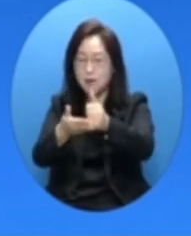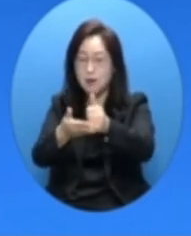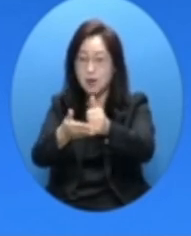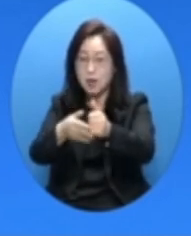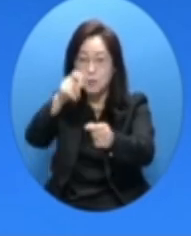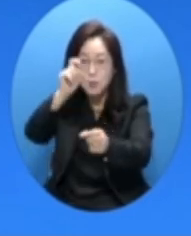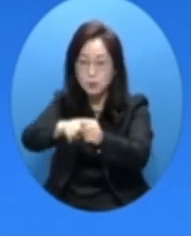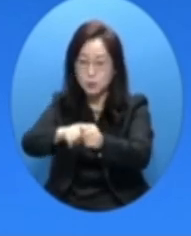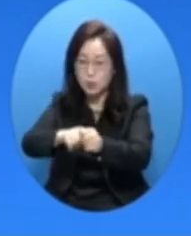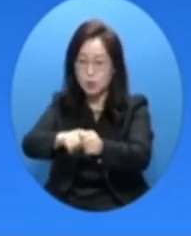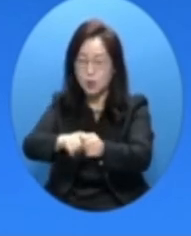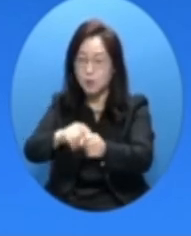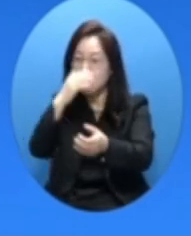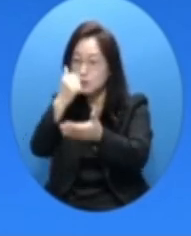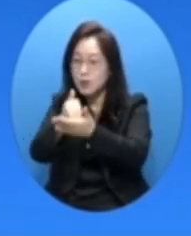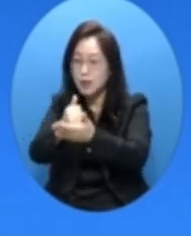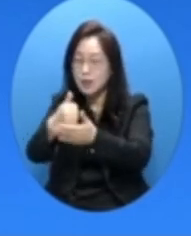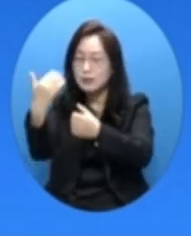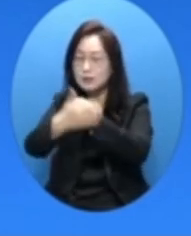물질로서